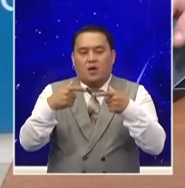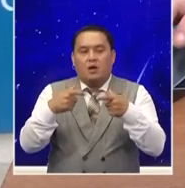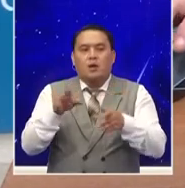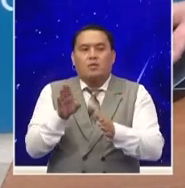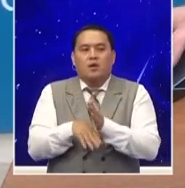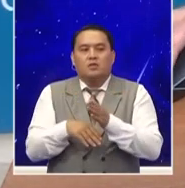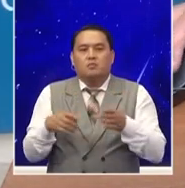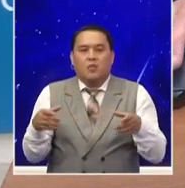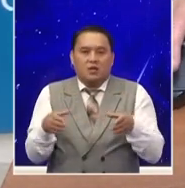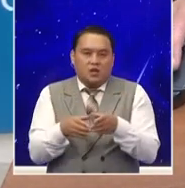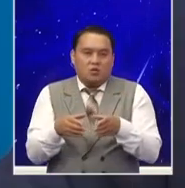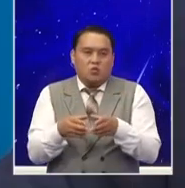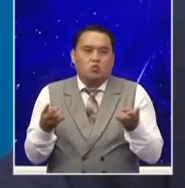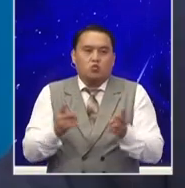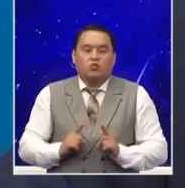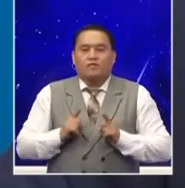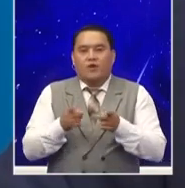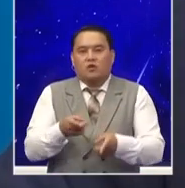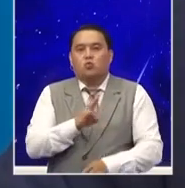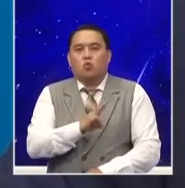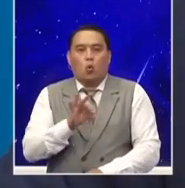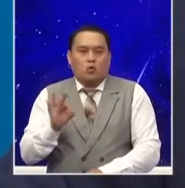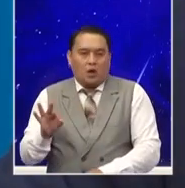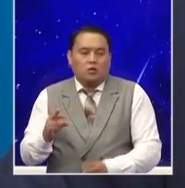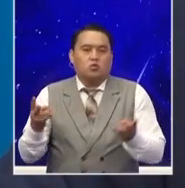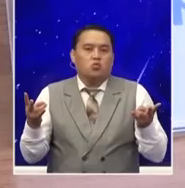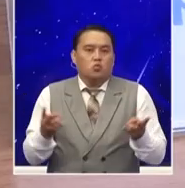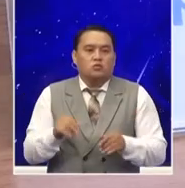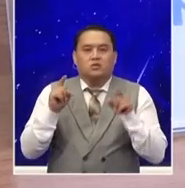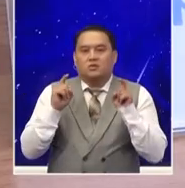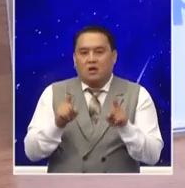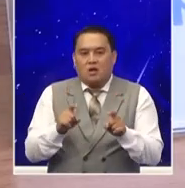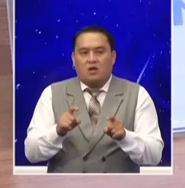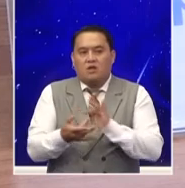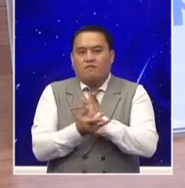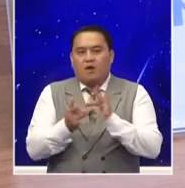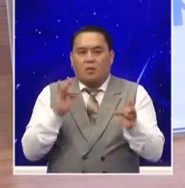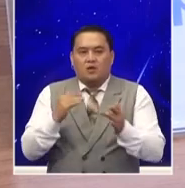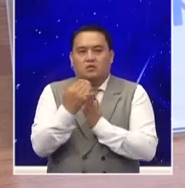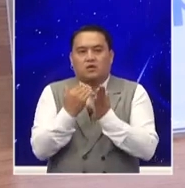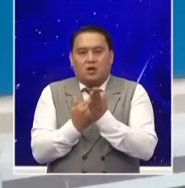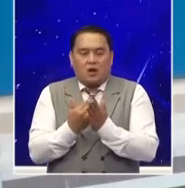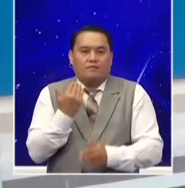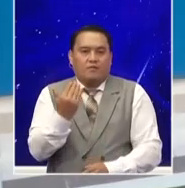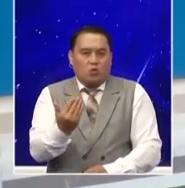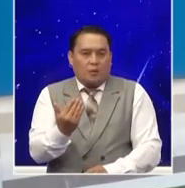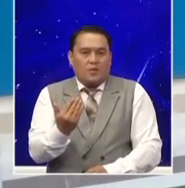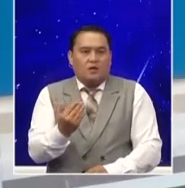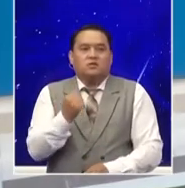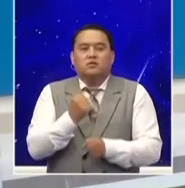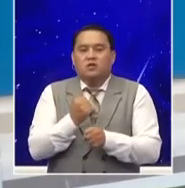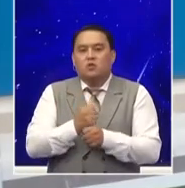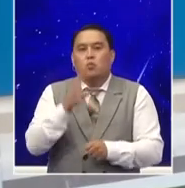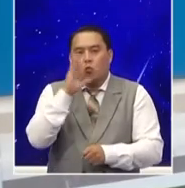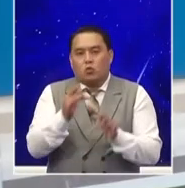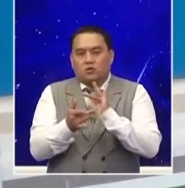Беспартийным, желающим принять участие, нужно вступить в партию Нур-Отан. Далее необходимо зарегистрироваться в информационной системе primeris.kz. Сделать это можно